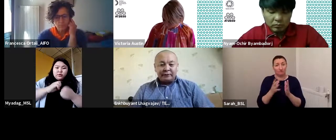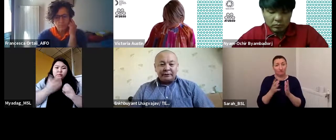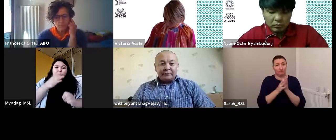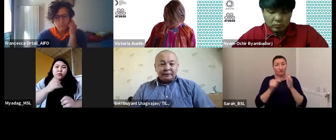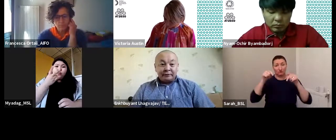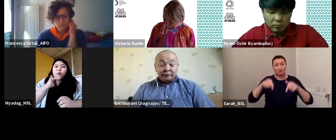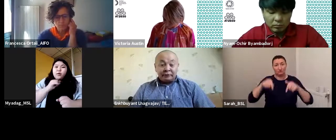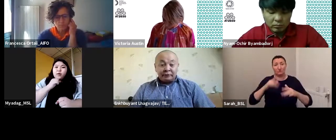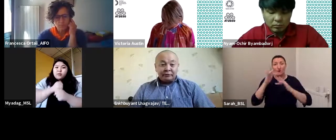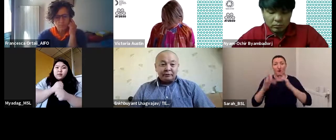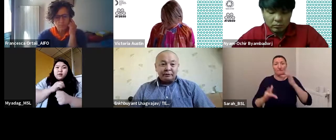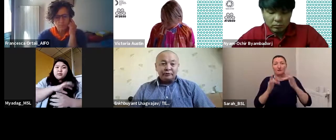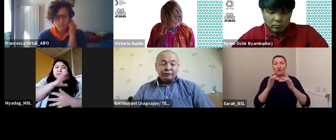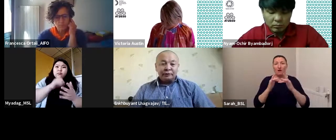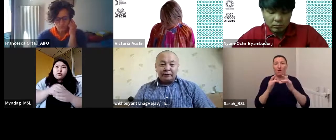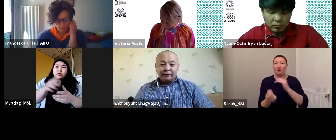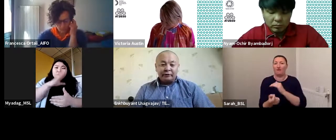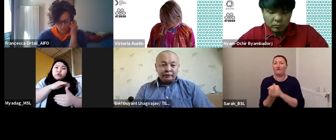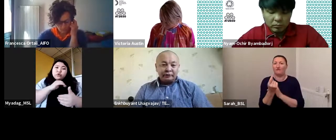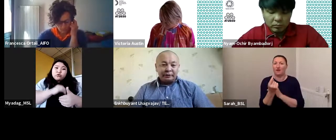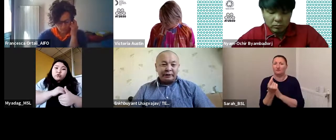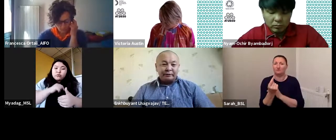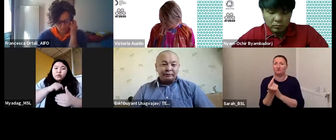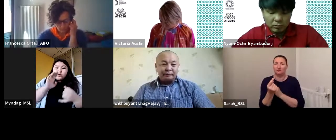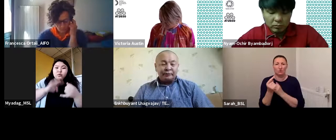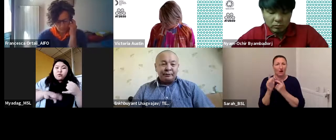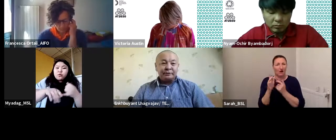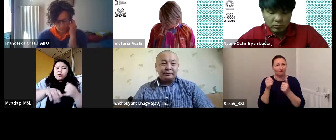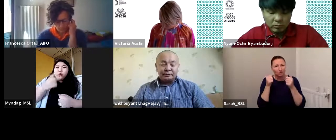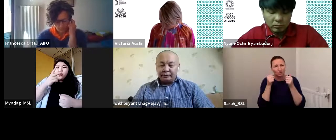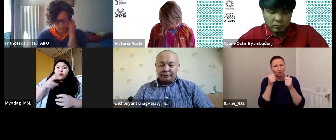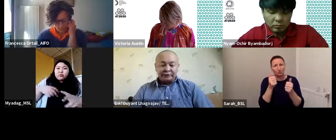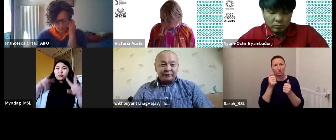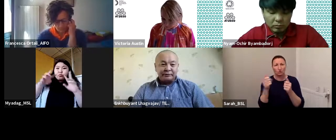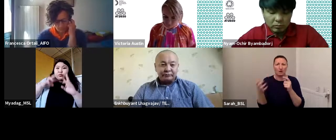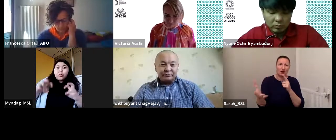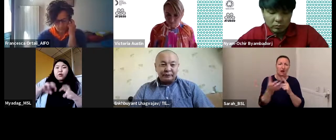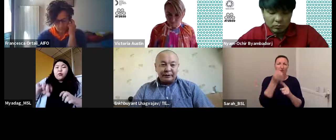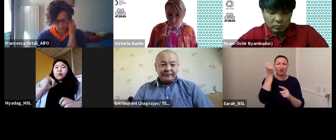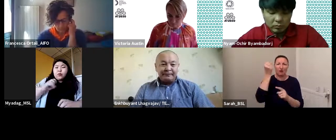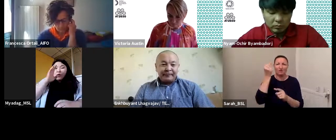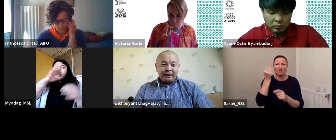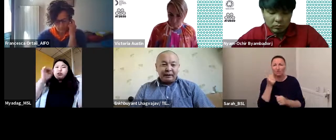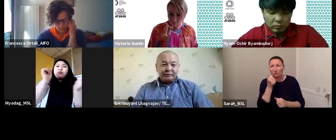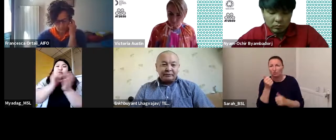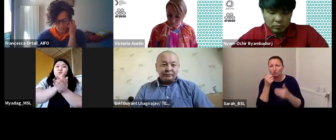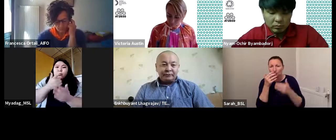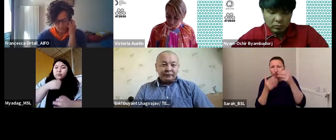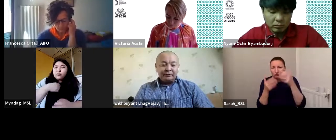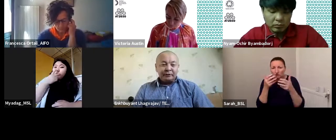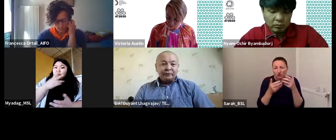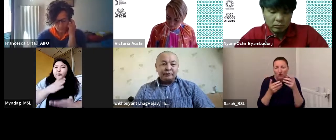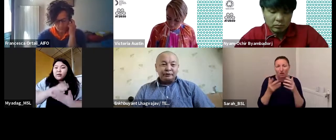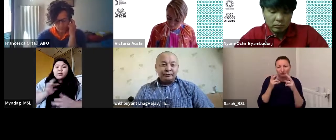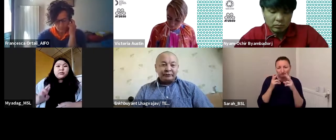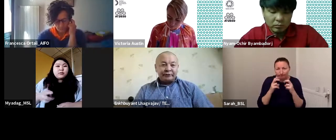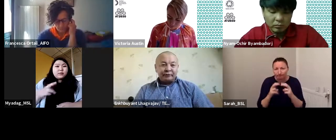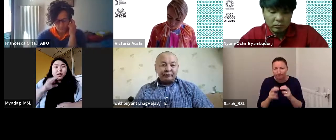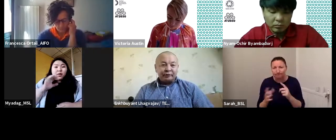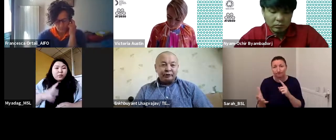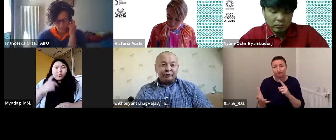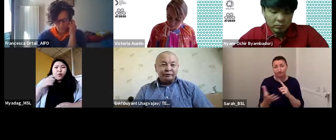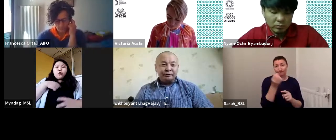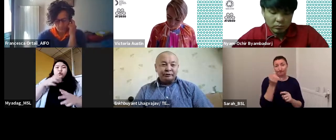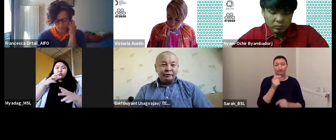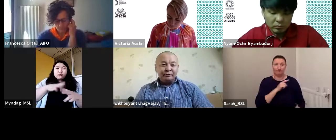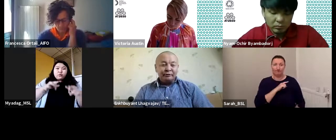ажиллагаанууд дотроос сүүлийн энэ хоёр судалгааг бол би маш чухал гэж ингэж үзэж байгаа. Яагаад гэвэл бид хөгжлийн бэрхшээлтэй